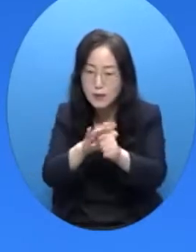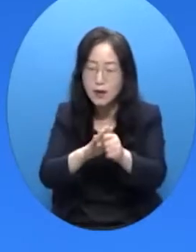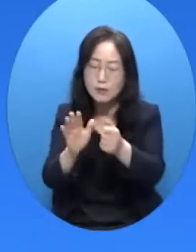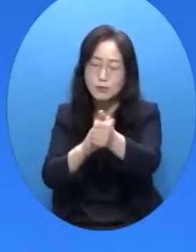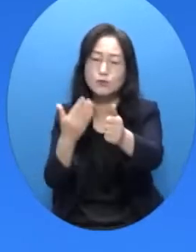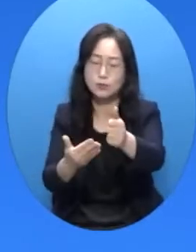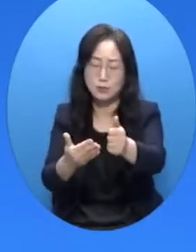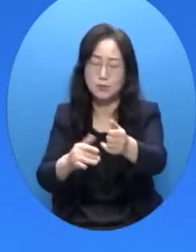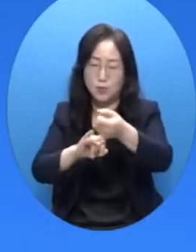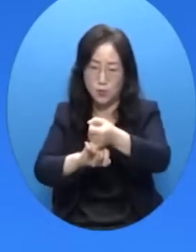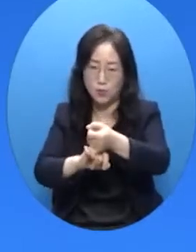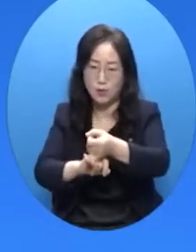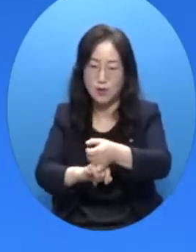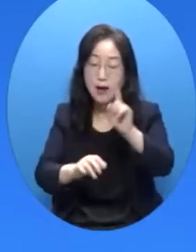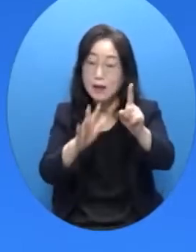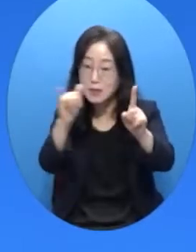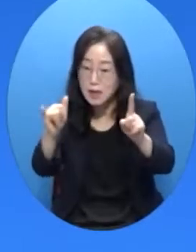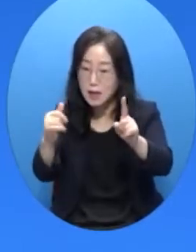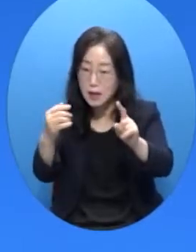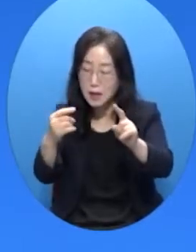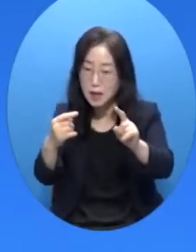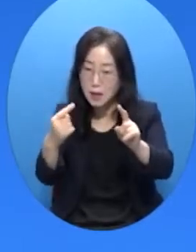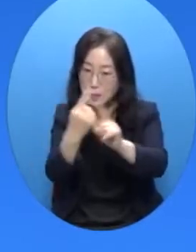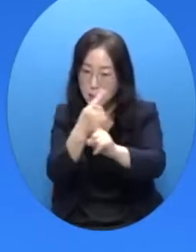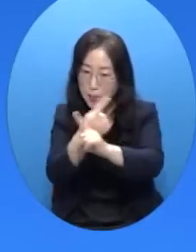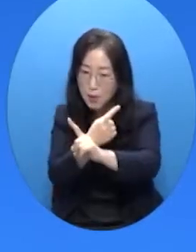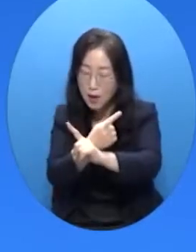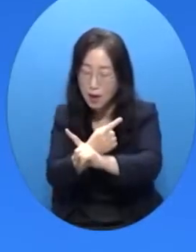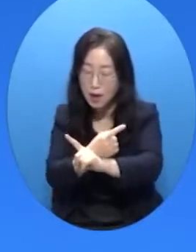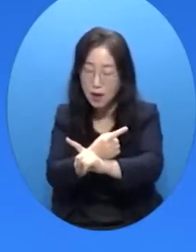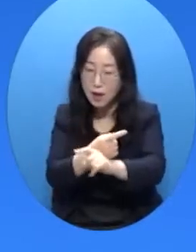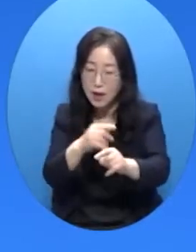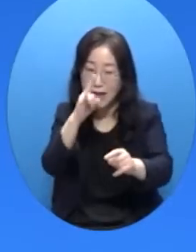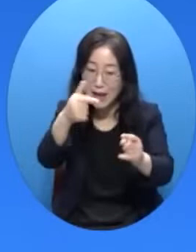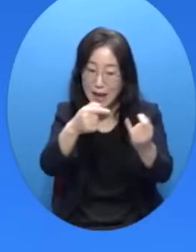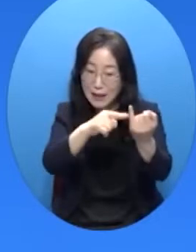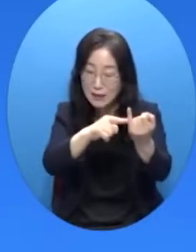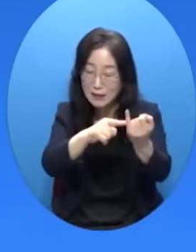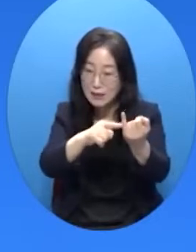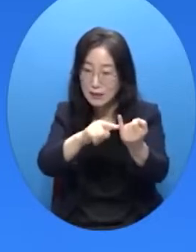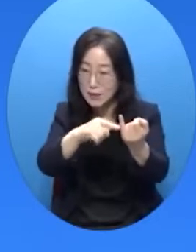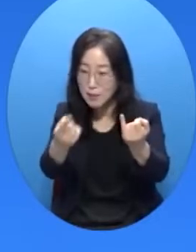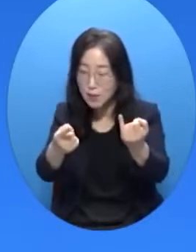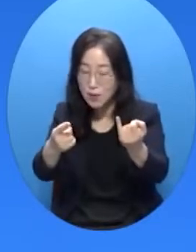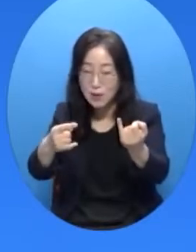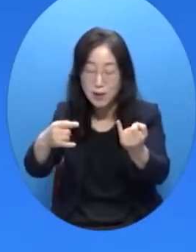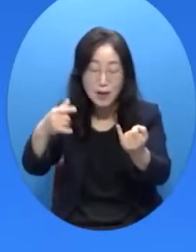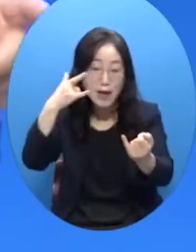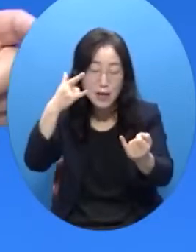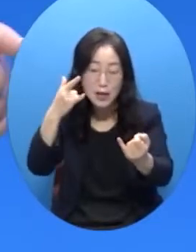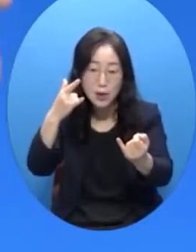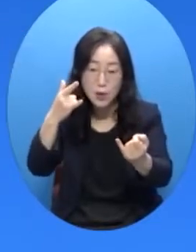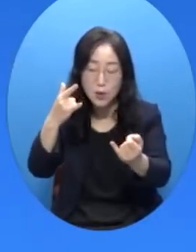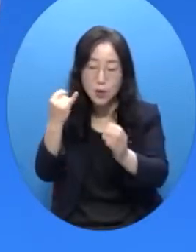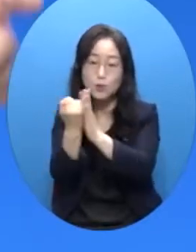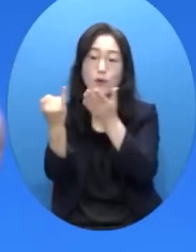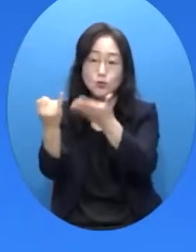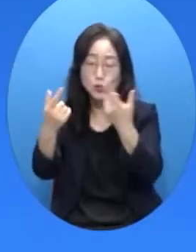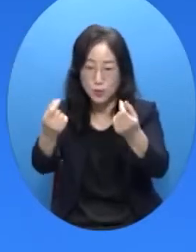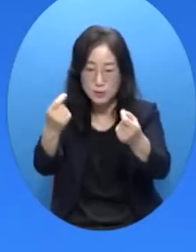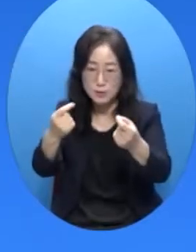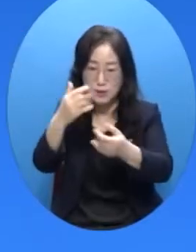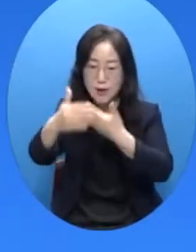될 때 하나님의 은혜와 사랑이 우리 모두에게 임하게 되는 것입니다. 요한일서 4장 7절 12절을 말씀합니다. 사랑하는 자들아 우리가 서로